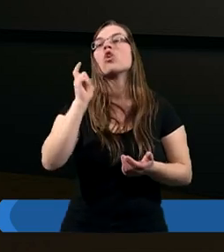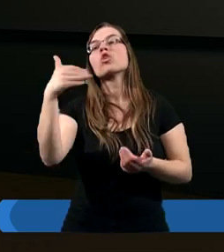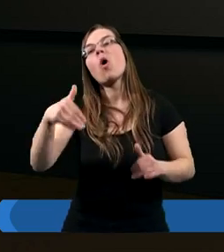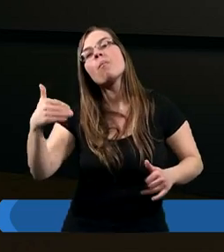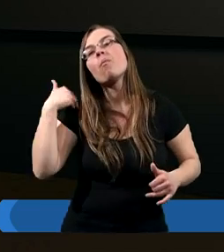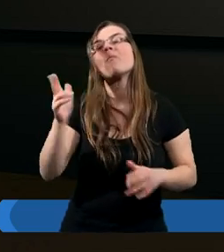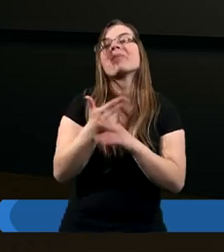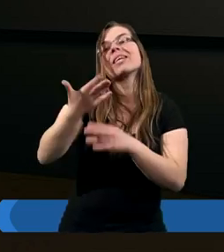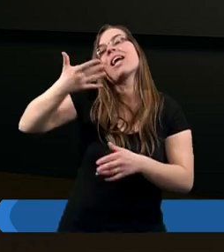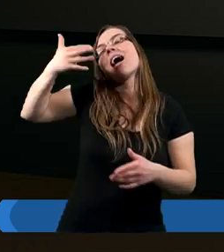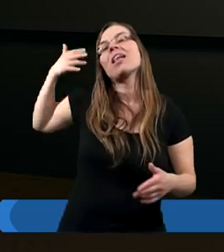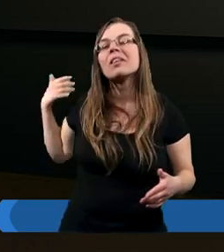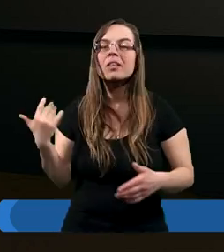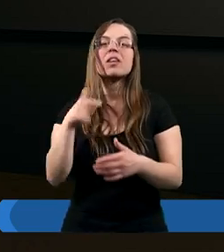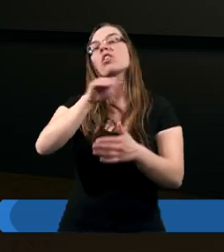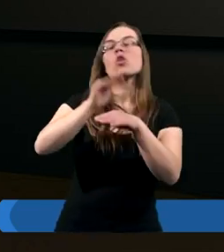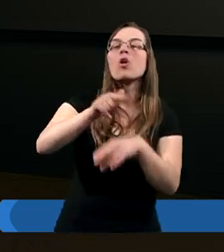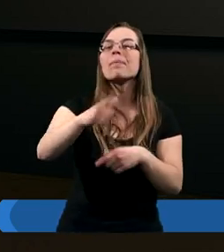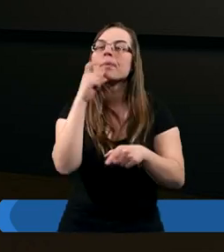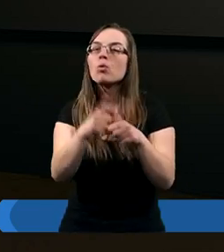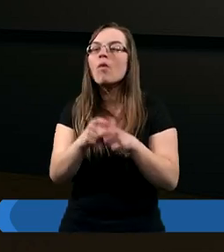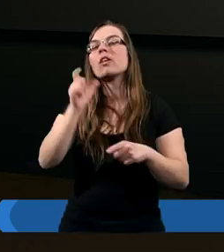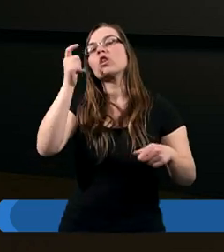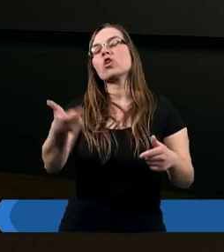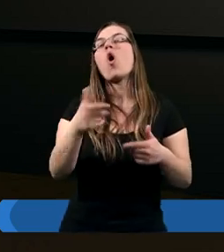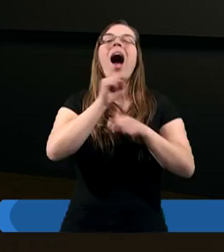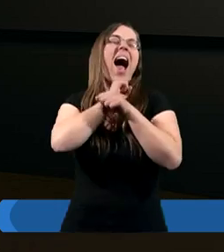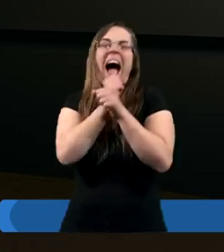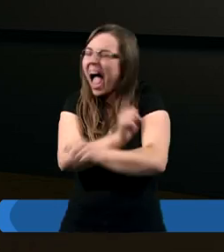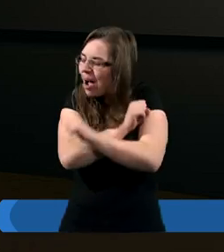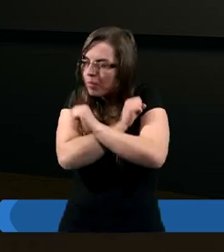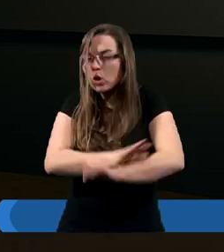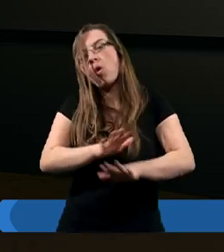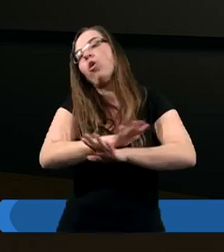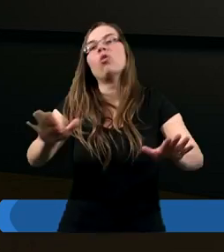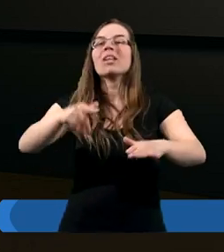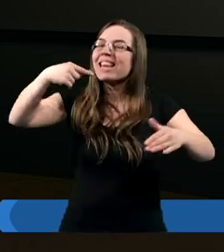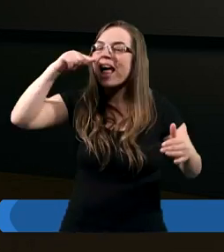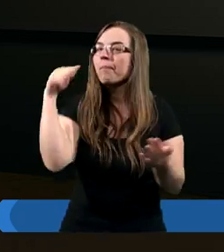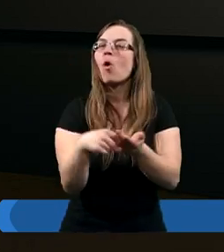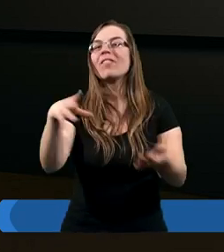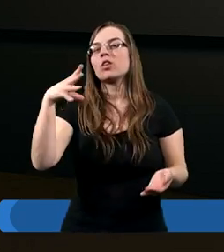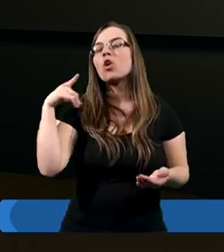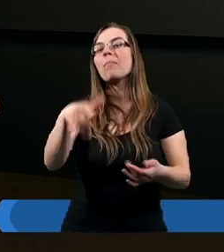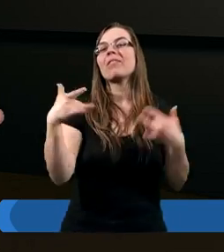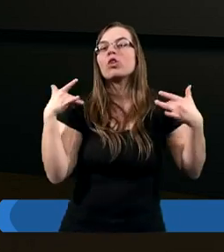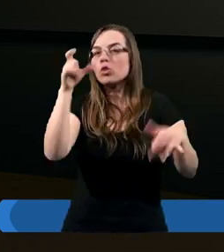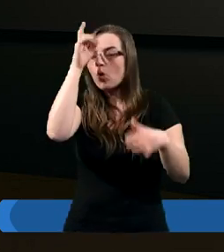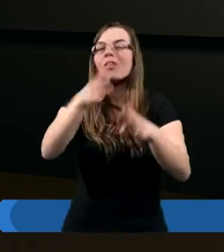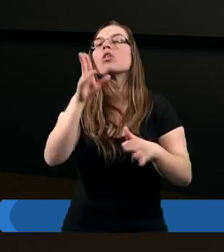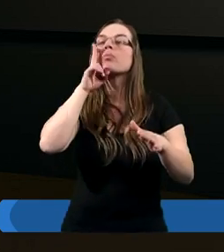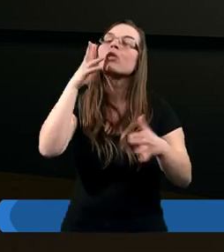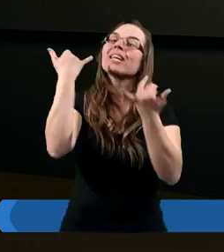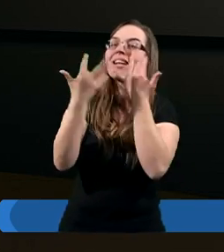Co mogło być kiedyś, zgodnie z tymi słowami, co absolutnie nie powinno mieć miejsca w życiu człowieka, który pragnie